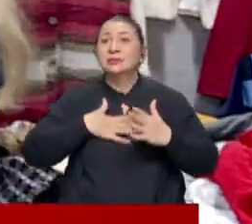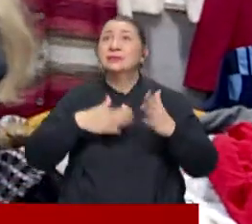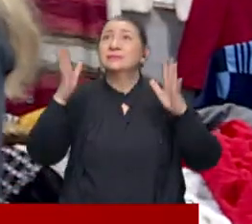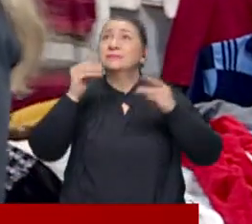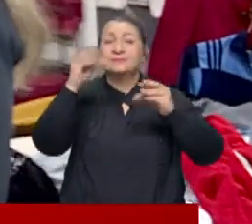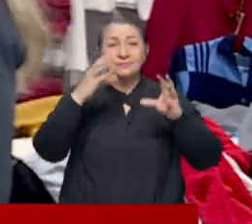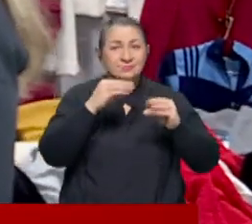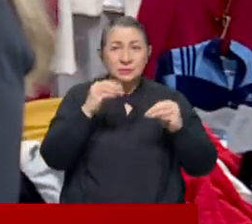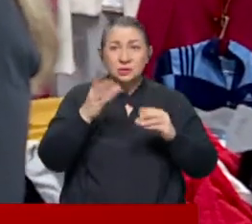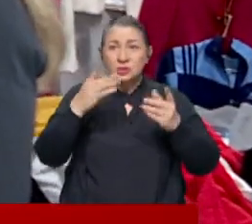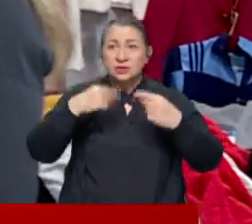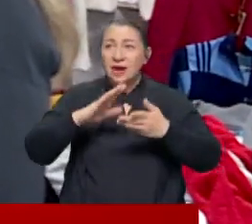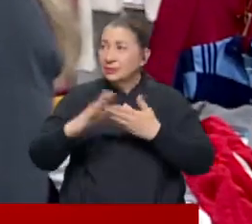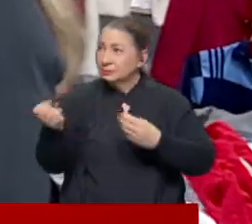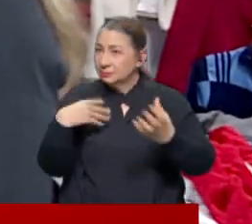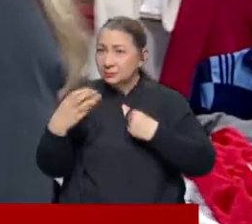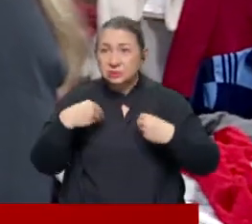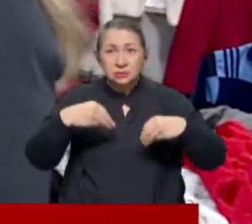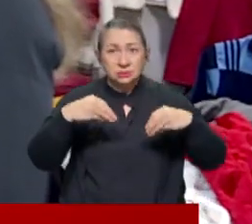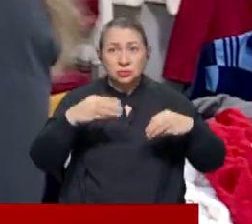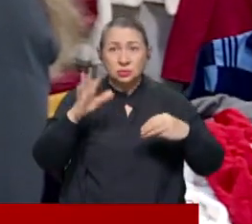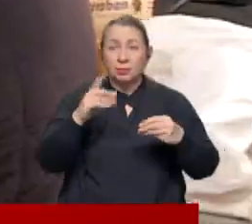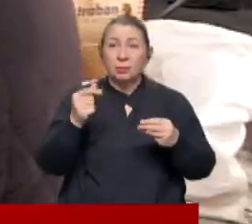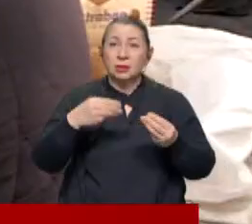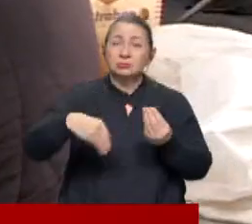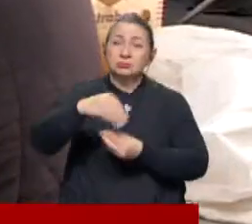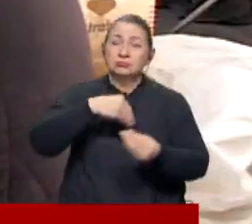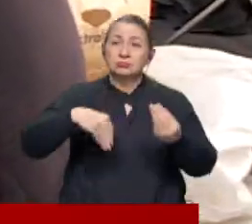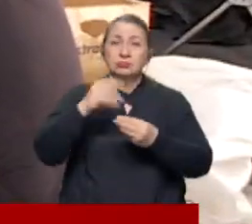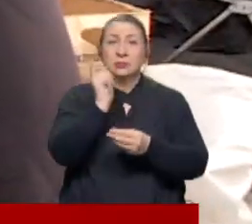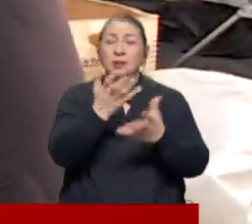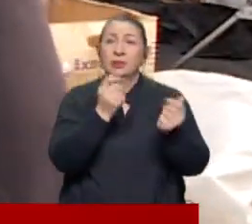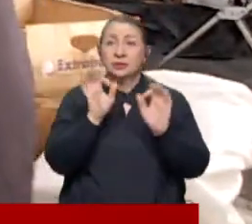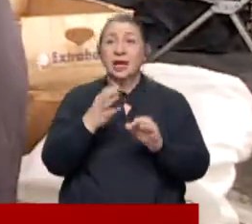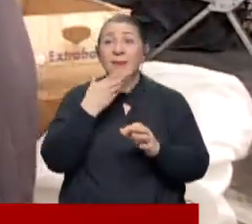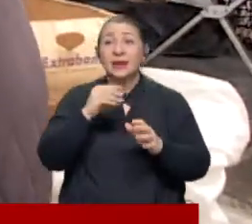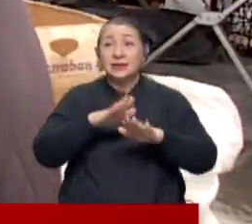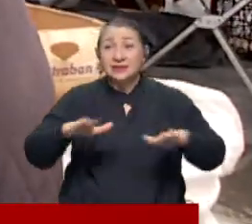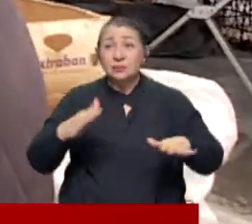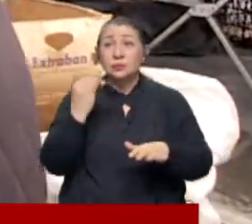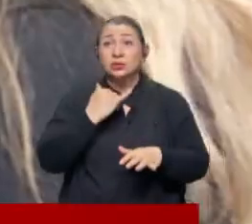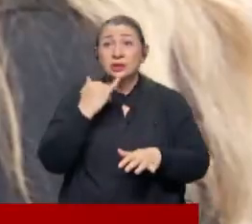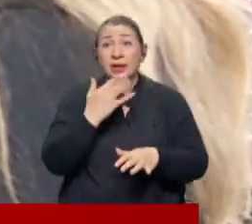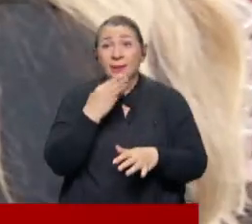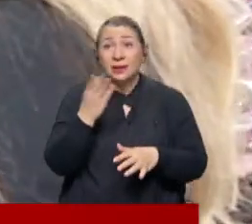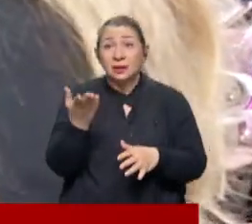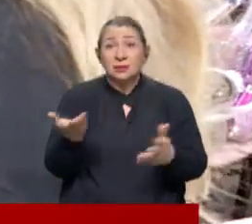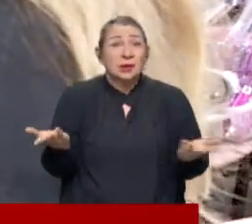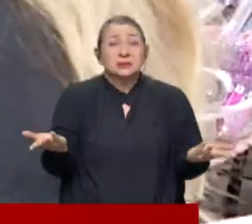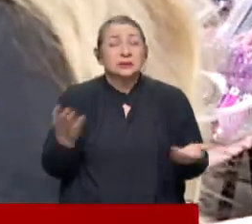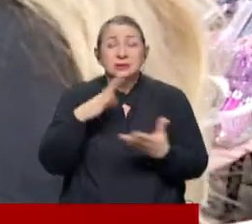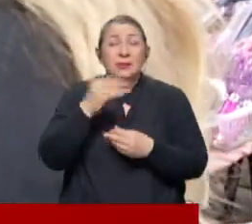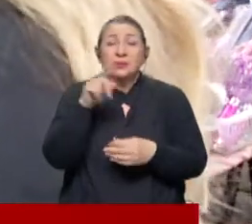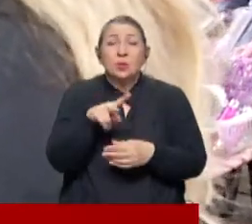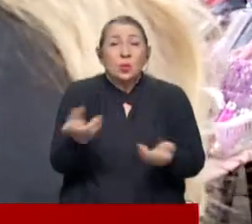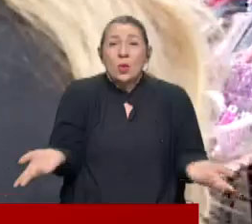başladım. Sonra çevremde arkadaşlarım verdi, onlardan başladım. Sonra parayla mı başladım? Emekli tezgahlarının müşterileri de emekli. Ne yapsınlar insanlar,